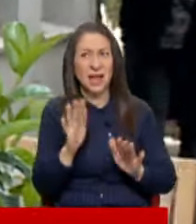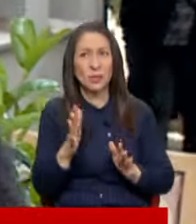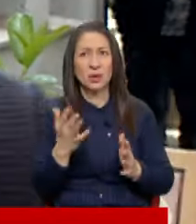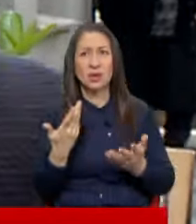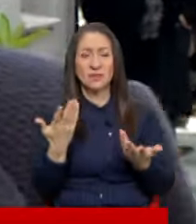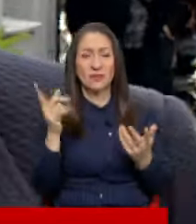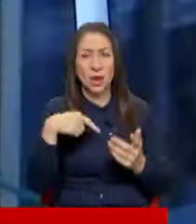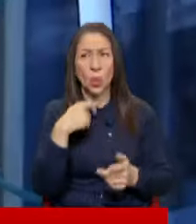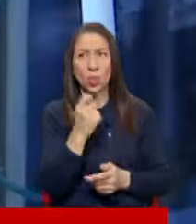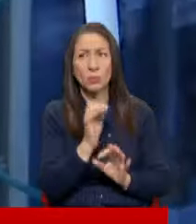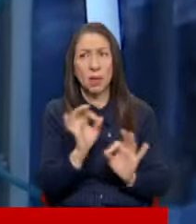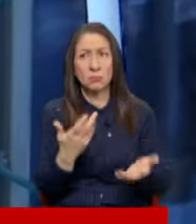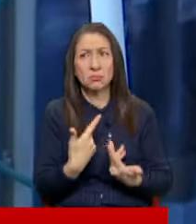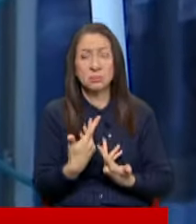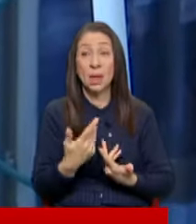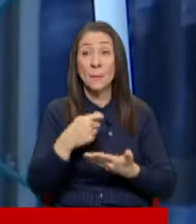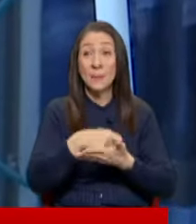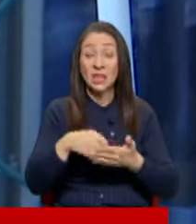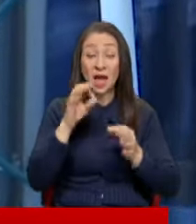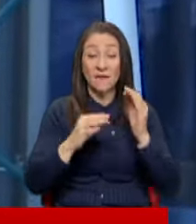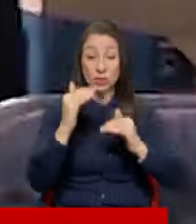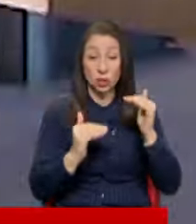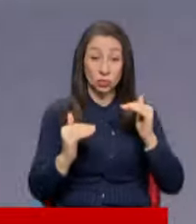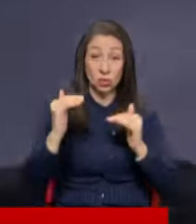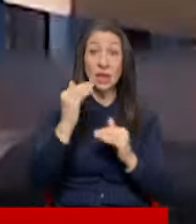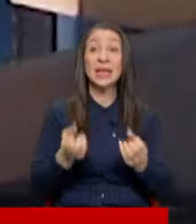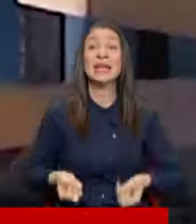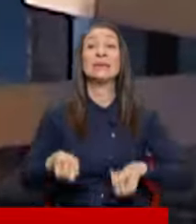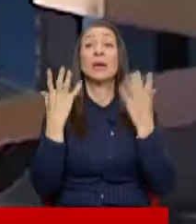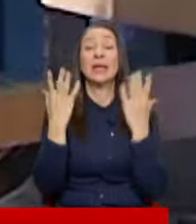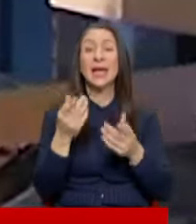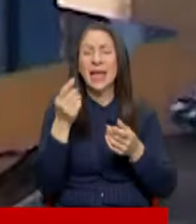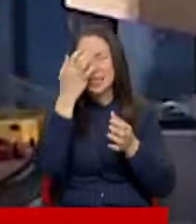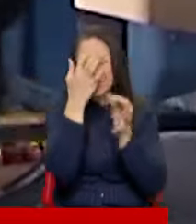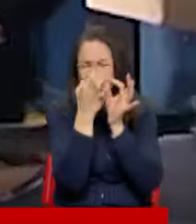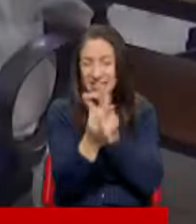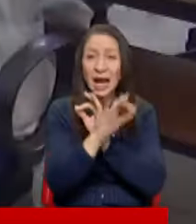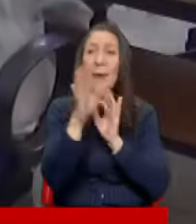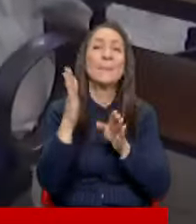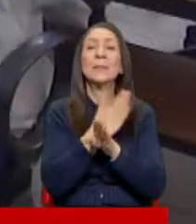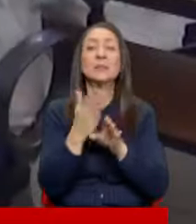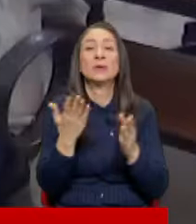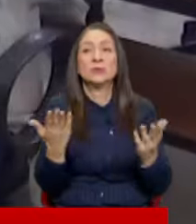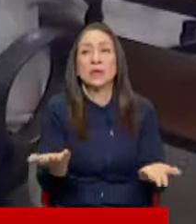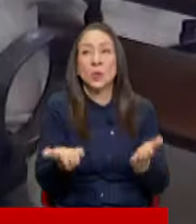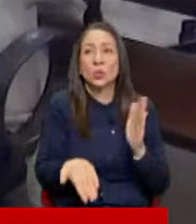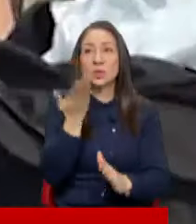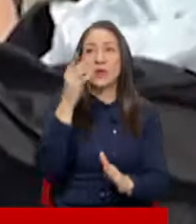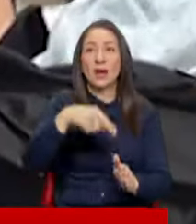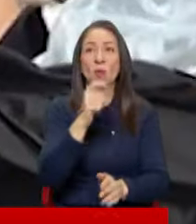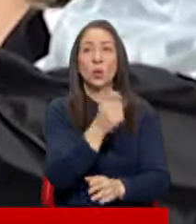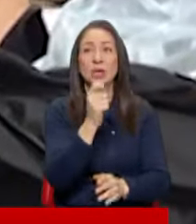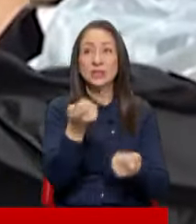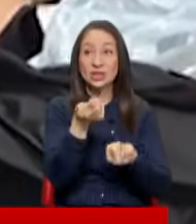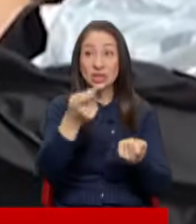zaten yeteri kadar vergi veriyoruz maaşları enflasyon artışına yetişemeyen iğneden ipliğe her ürüne zaten yüksek vergiler